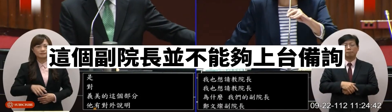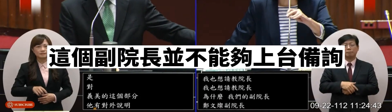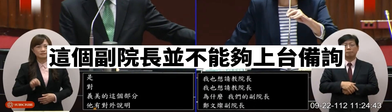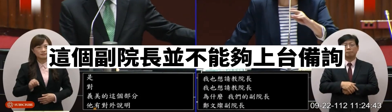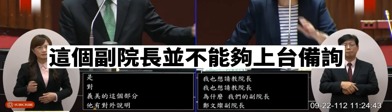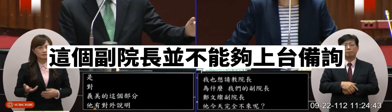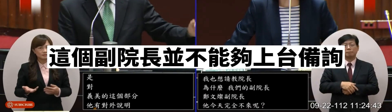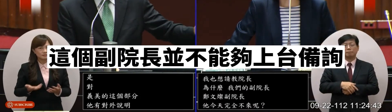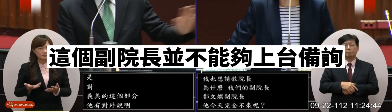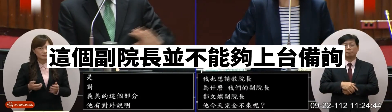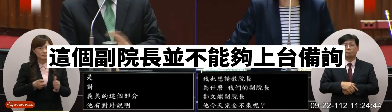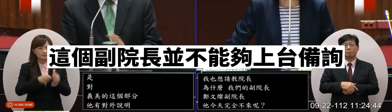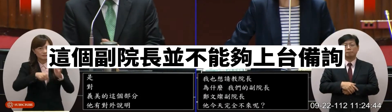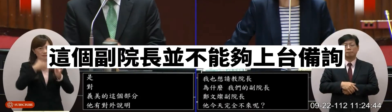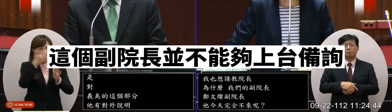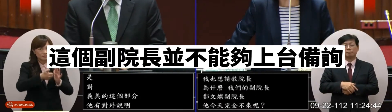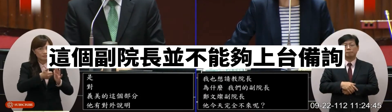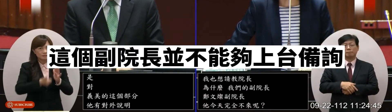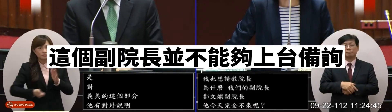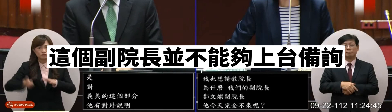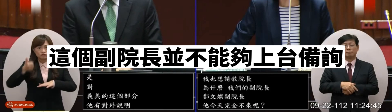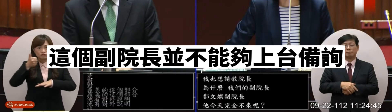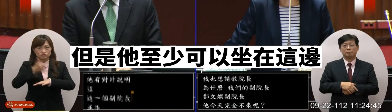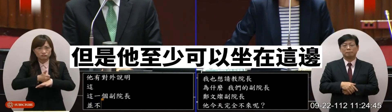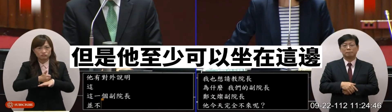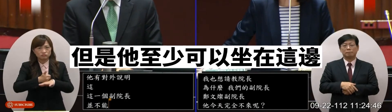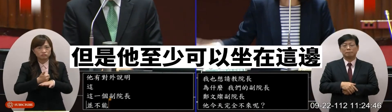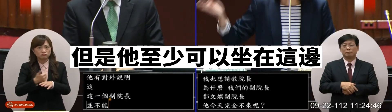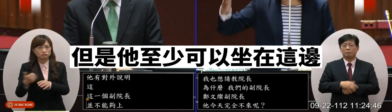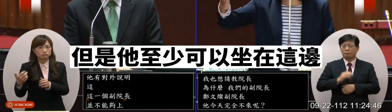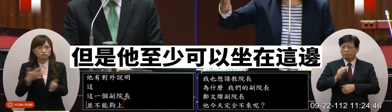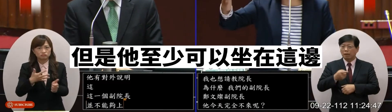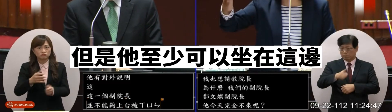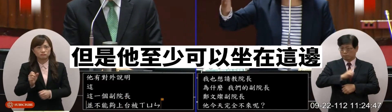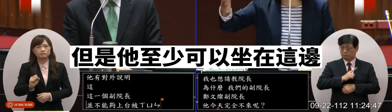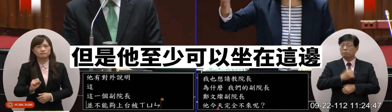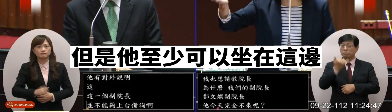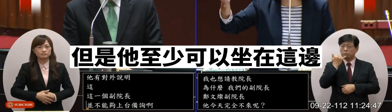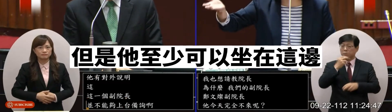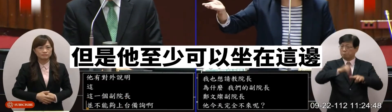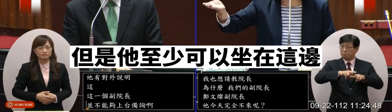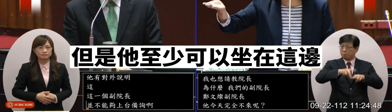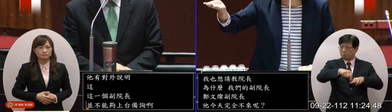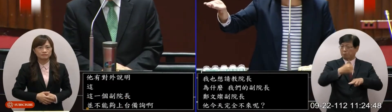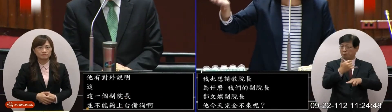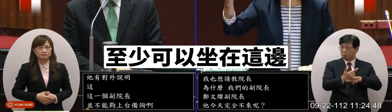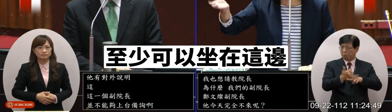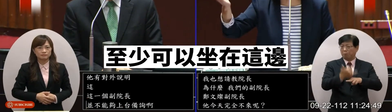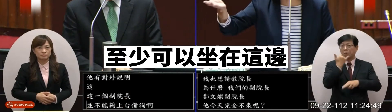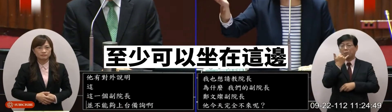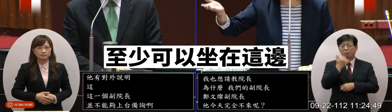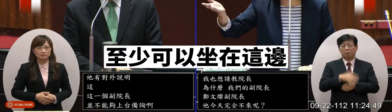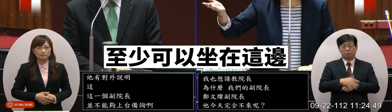这个副院长并不能够上台备询了， 但是他至少可以坐在这边，